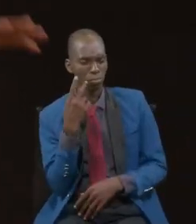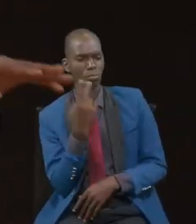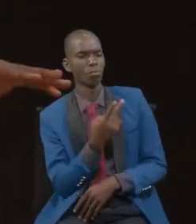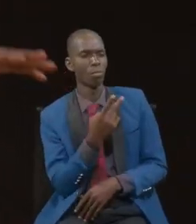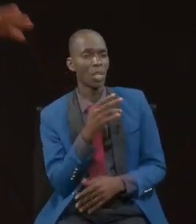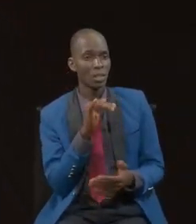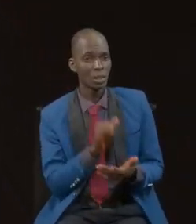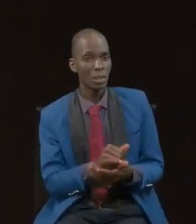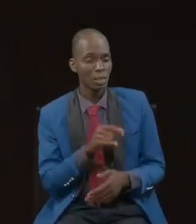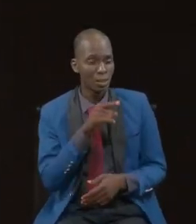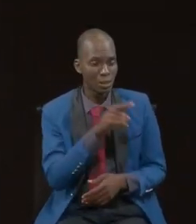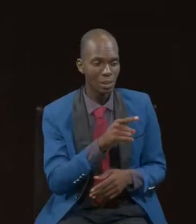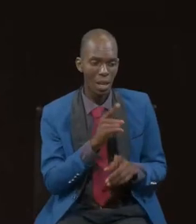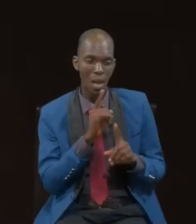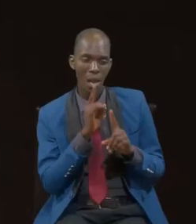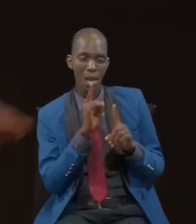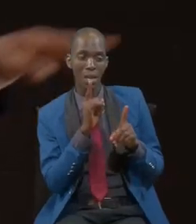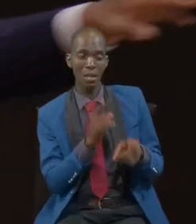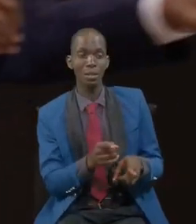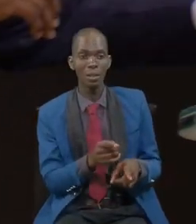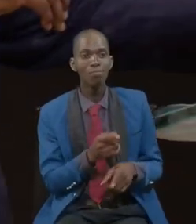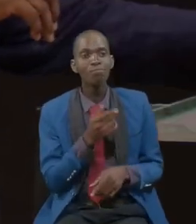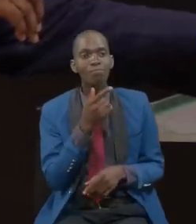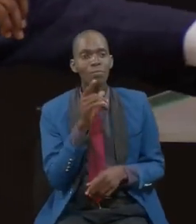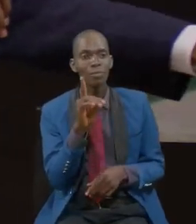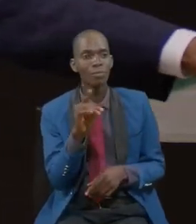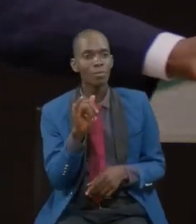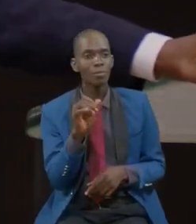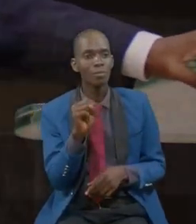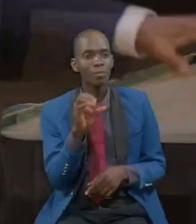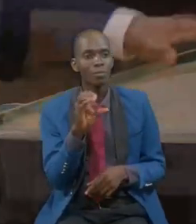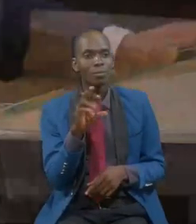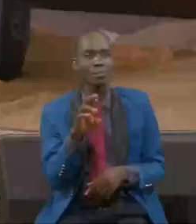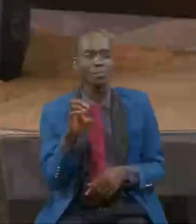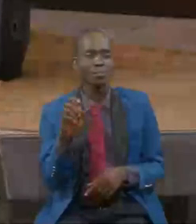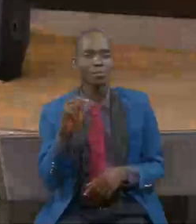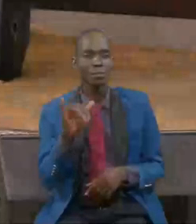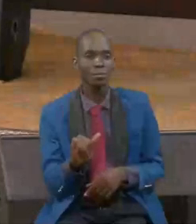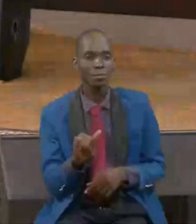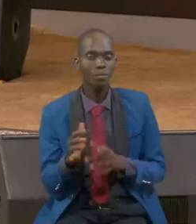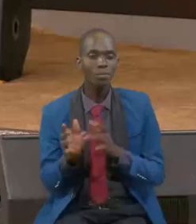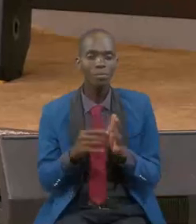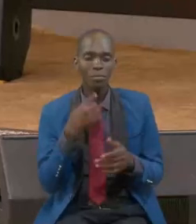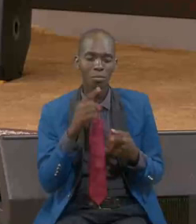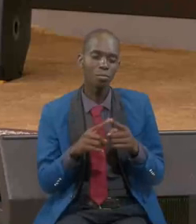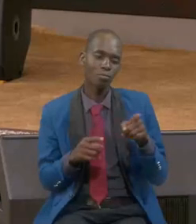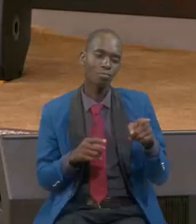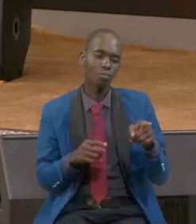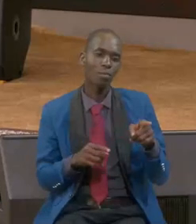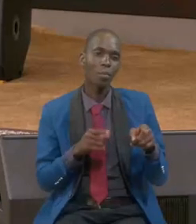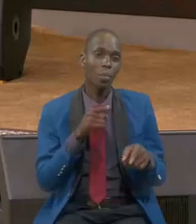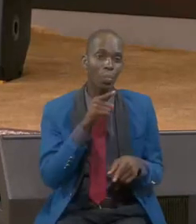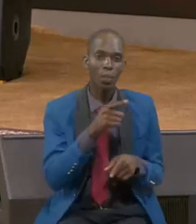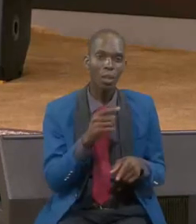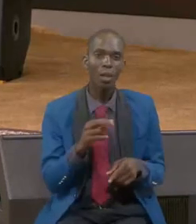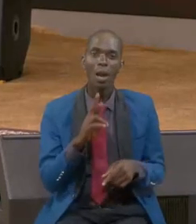Jésus, voyant qu'il avait répondu avec intelligence, lui dit, « Tu n'es